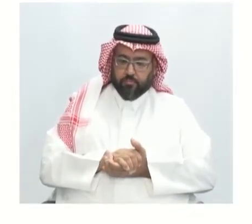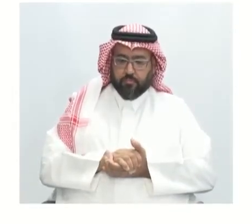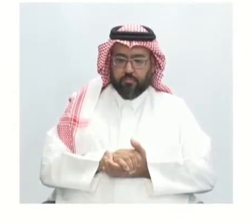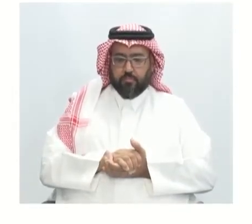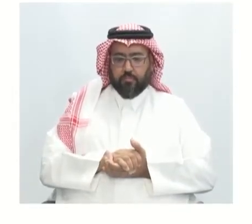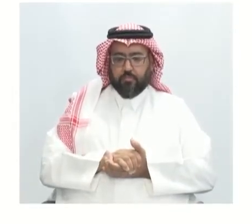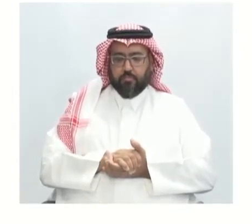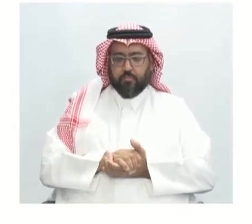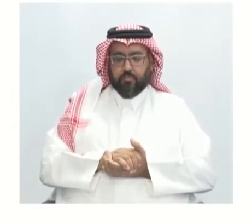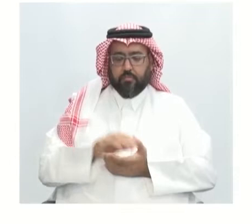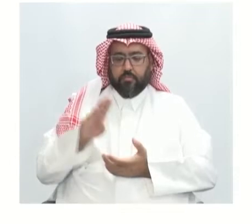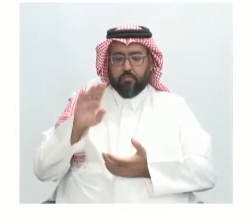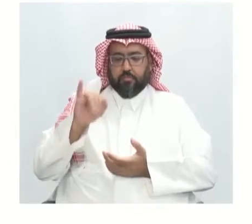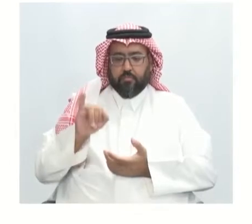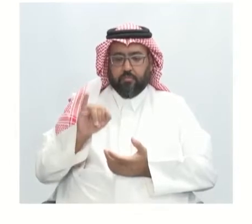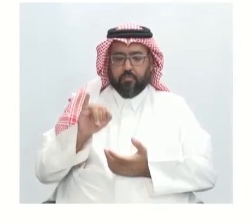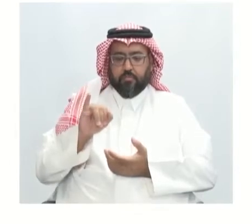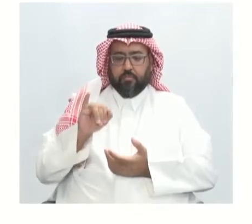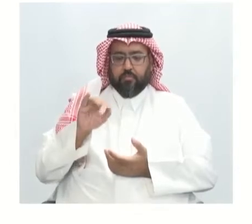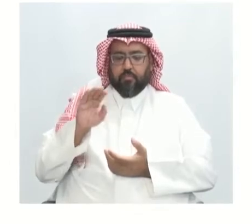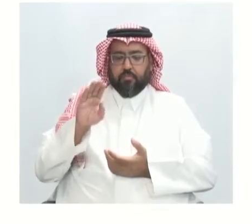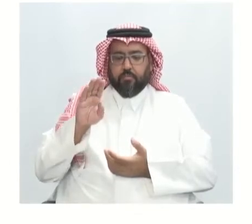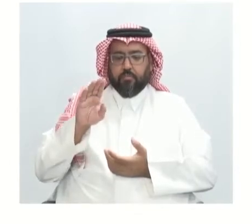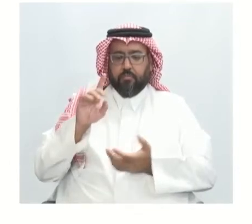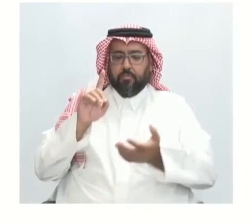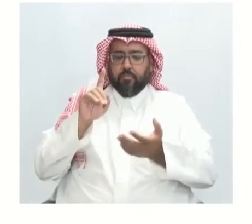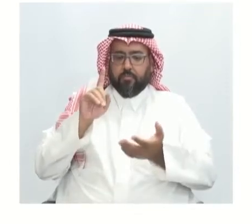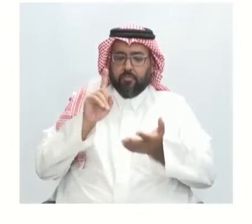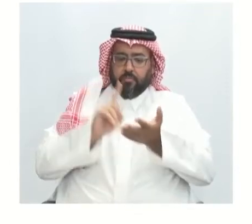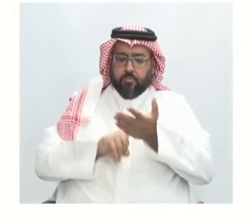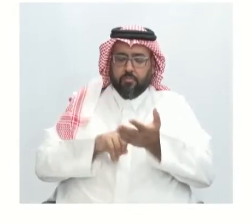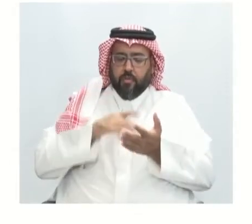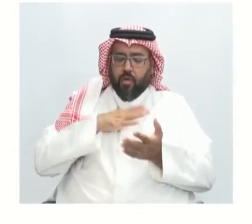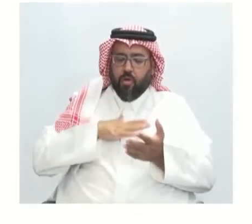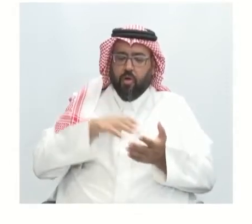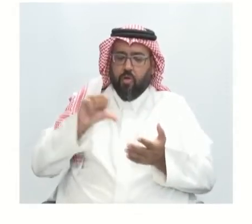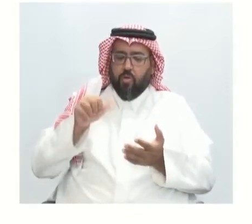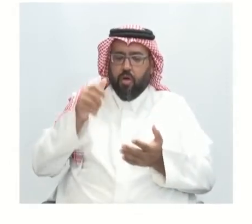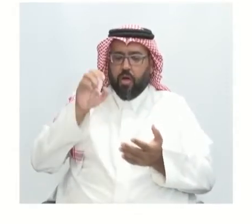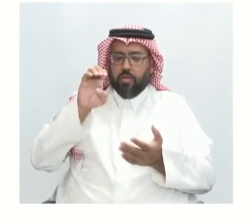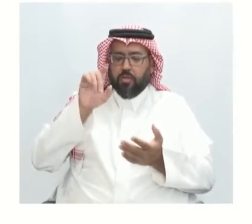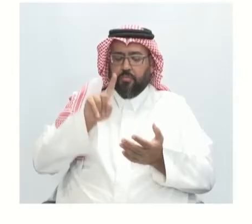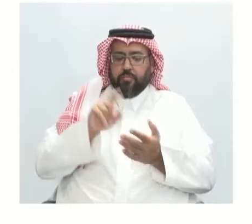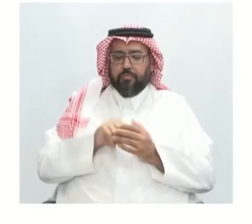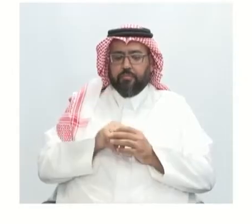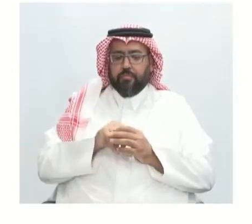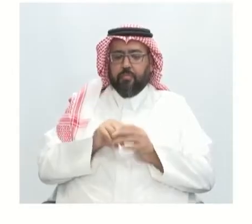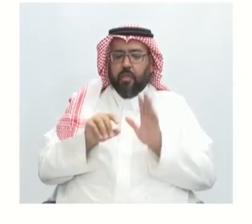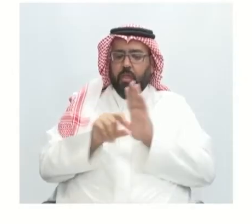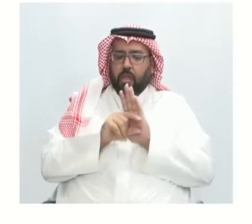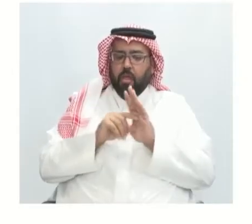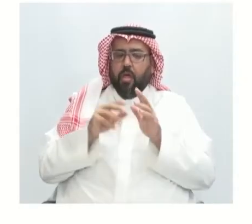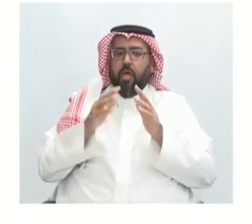الصبر ماذا نجيب ممتاز نقول الصبر واجب طيب من الادله على ذلك الادله كثيره